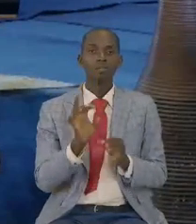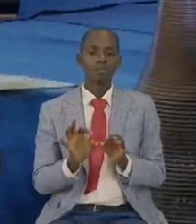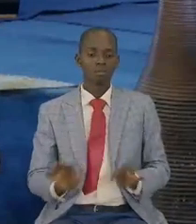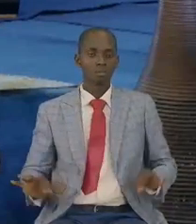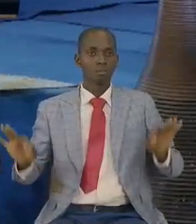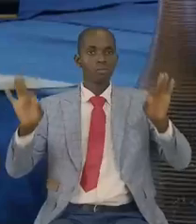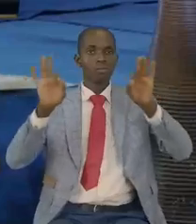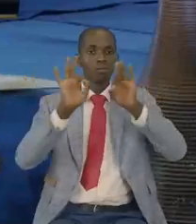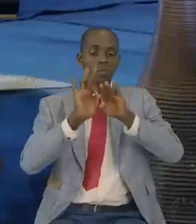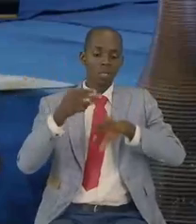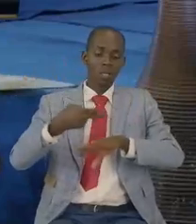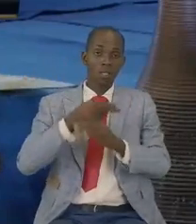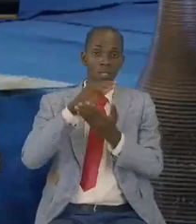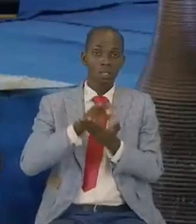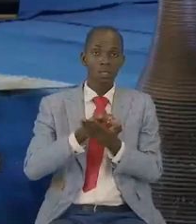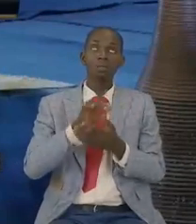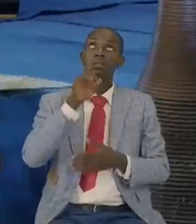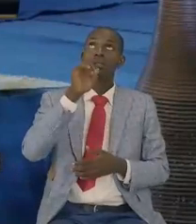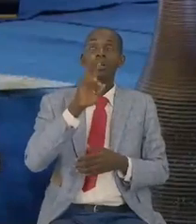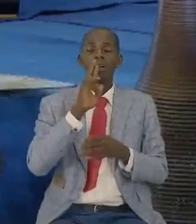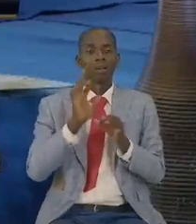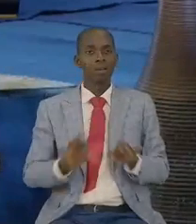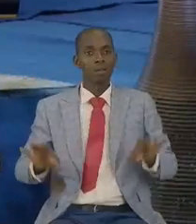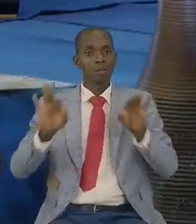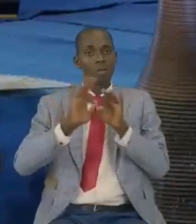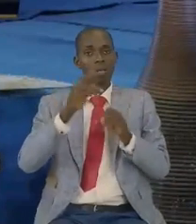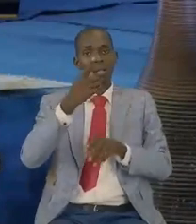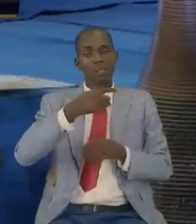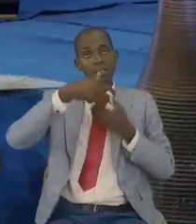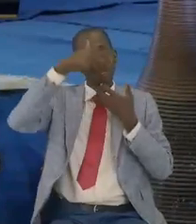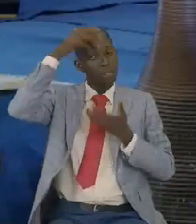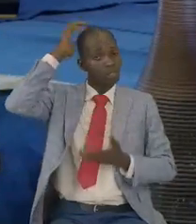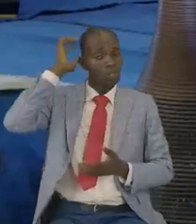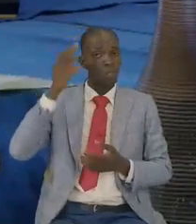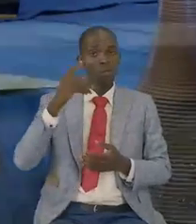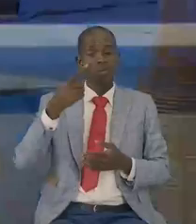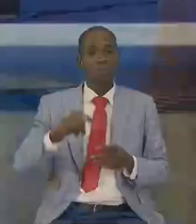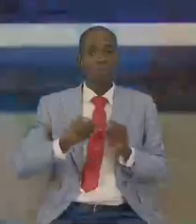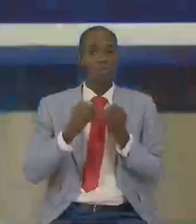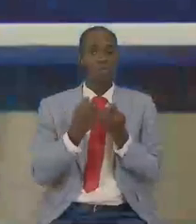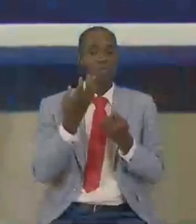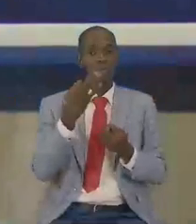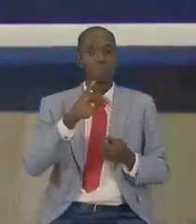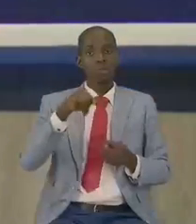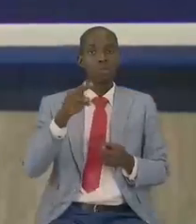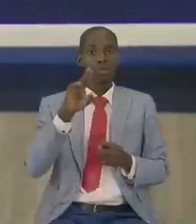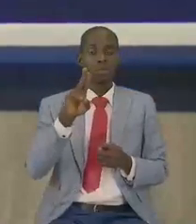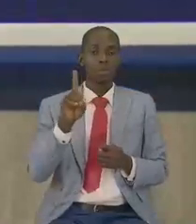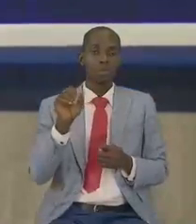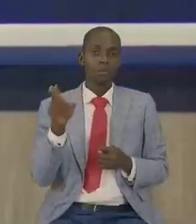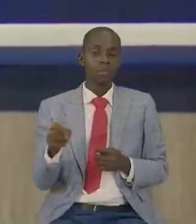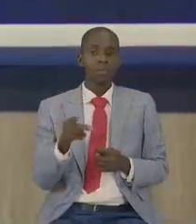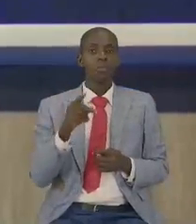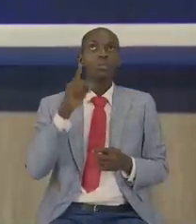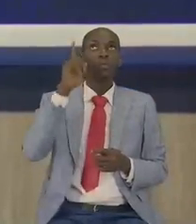l'agneau, tu es digne, le lion de la tribu de Juda, tu es digne de